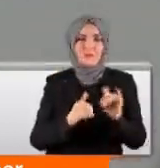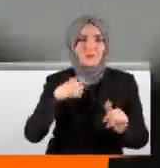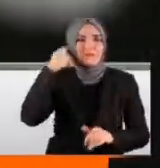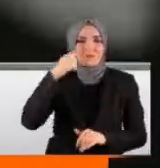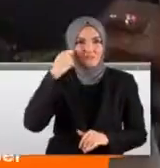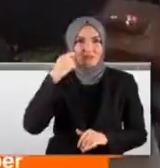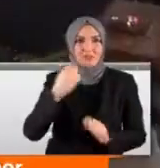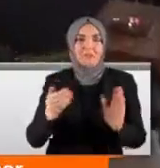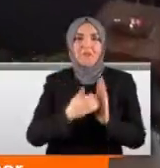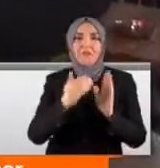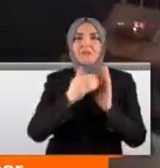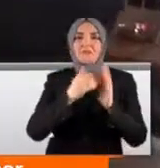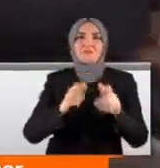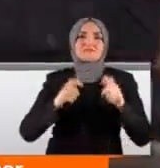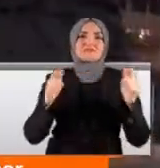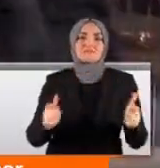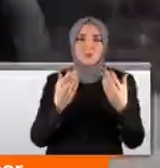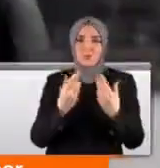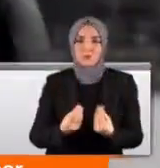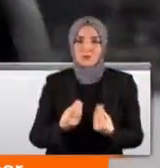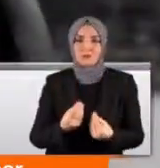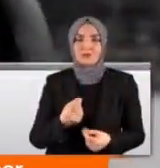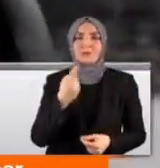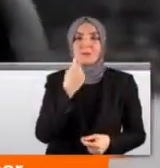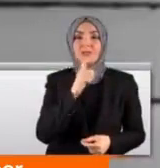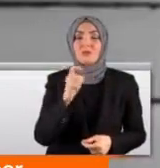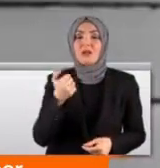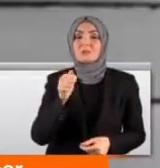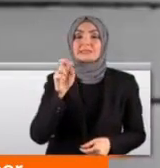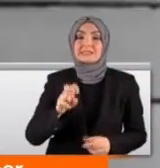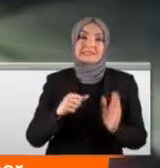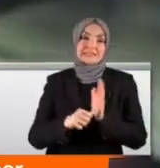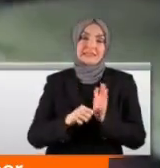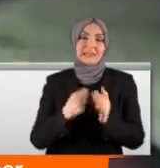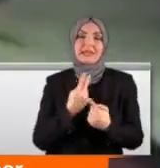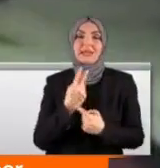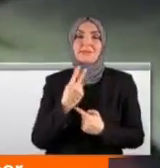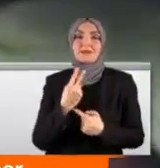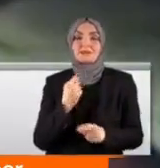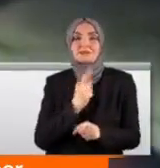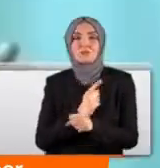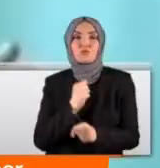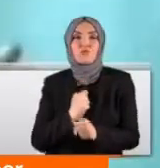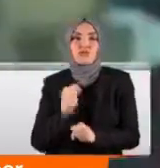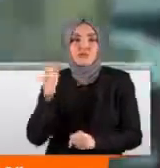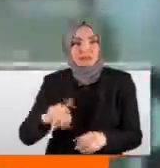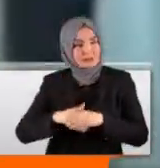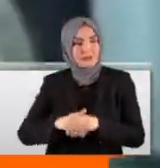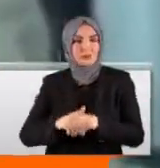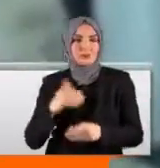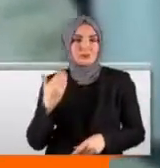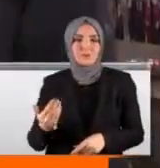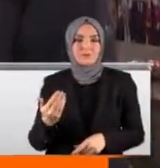arkası kesilmedi. 68'de Yılmaz abiyle tanıştım. Yılmaz Güney'le. Bir film, 8 sene